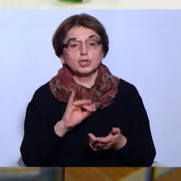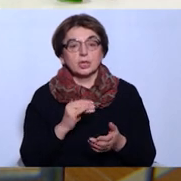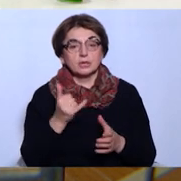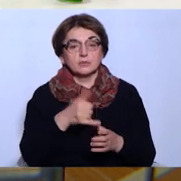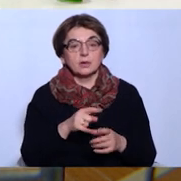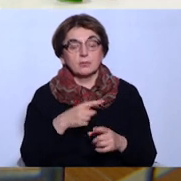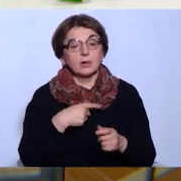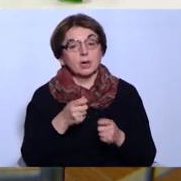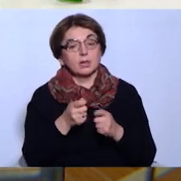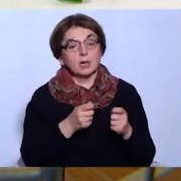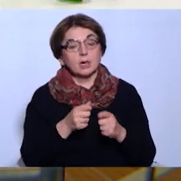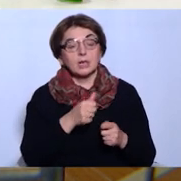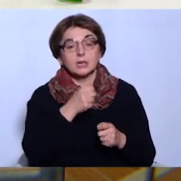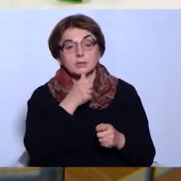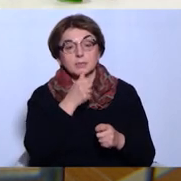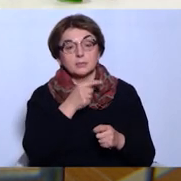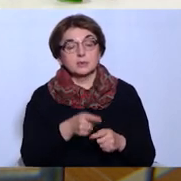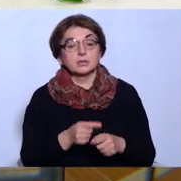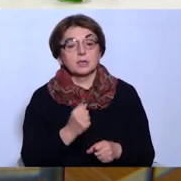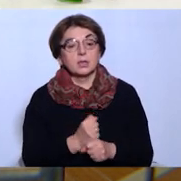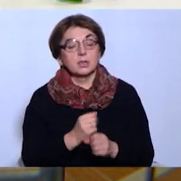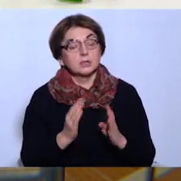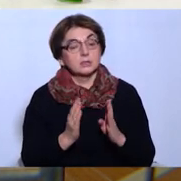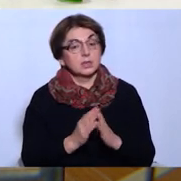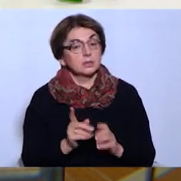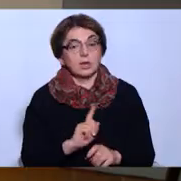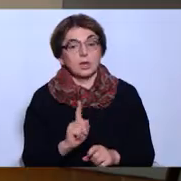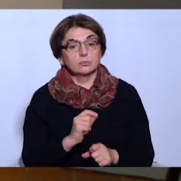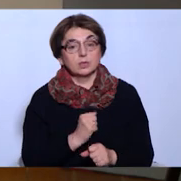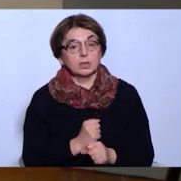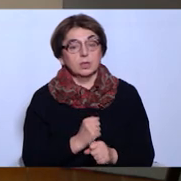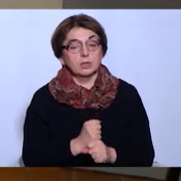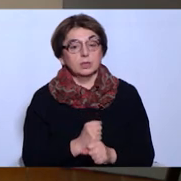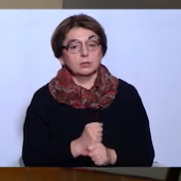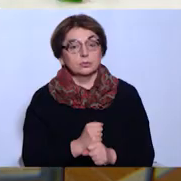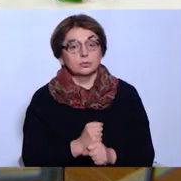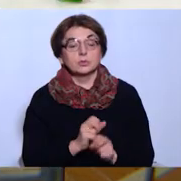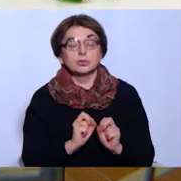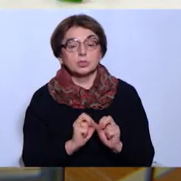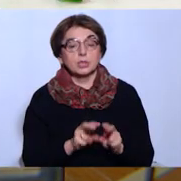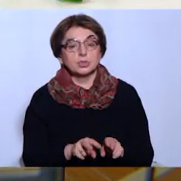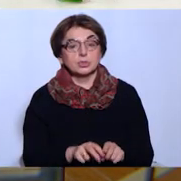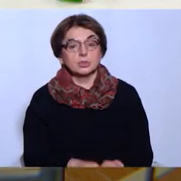მაგრამ აქვე გავფრთხილებ, რომ ეს ექსპერიმენტის სახში არ უნდა სცადოთ.